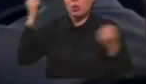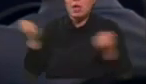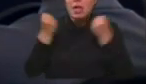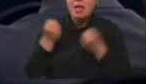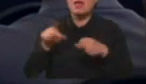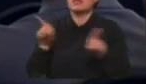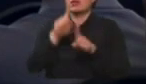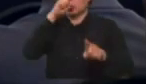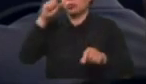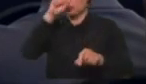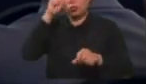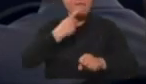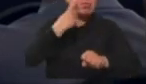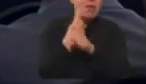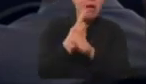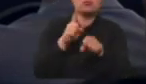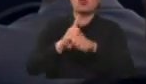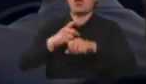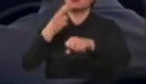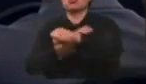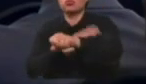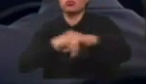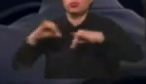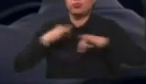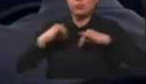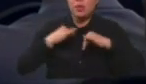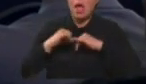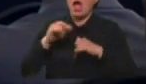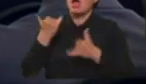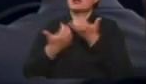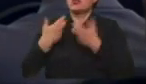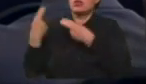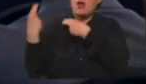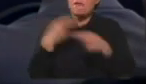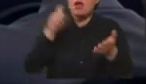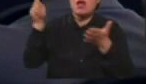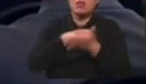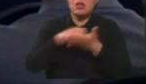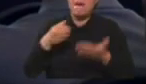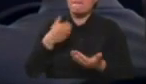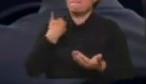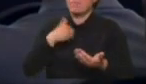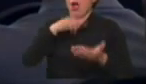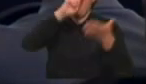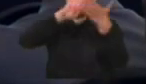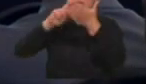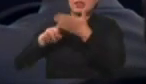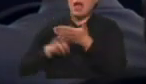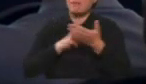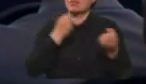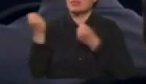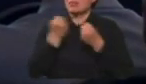i decydenci, jak i włodarze. Natomiast przywrócenie i likwidacja tych białych plam